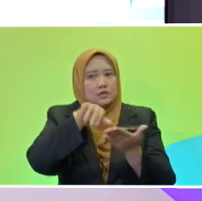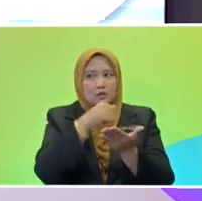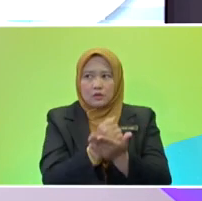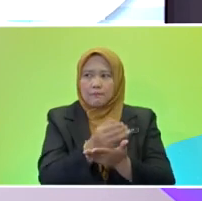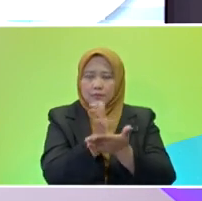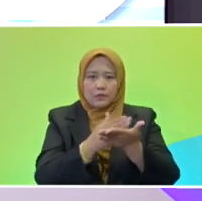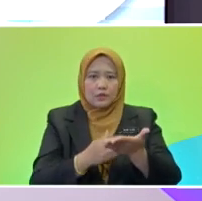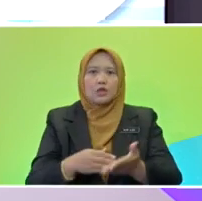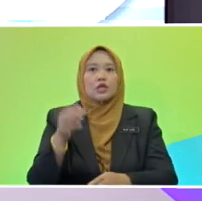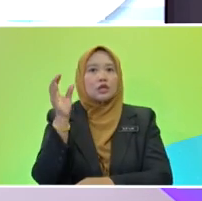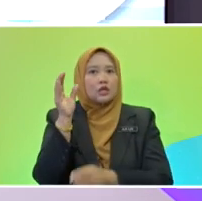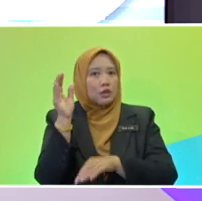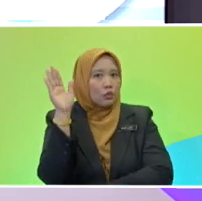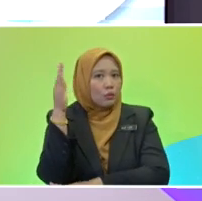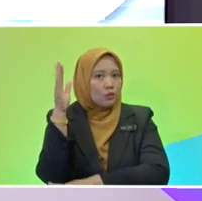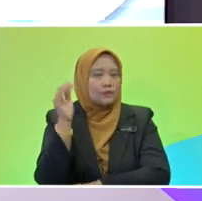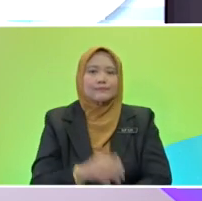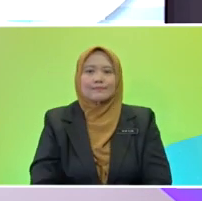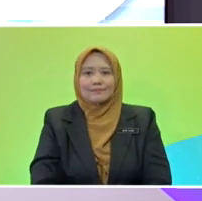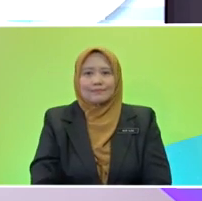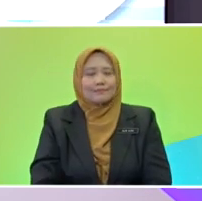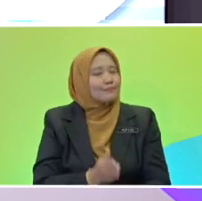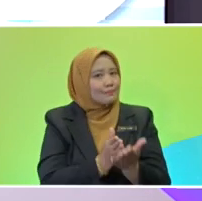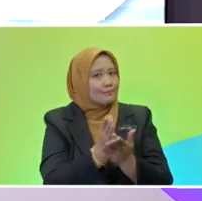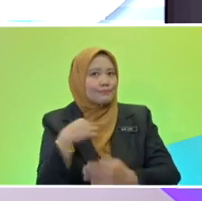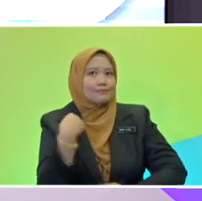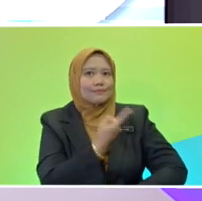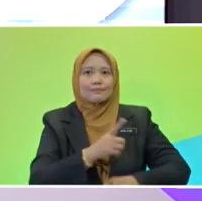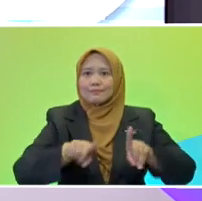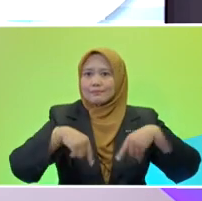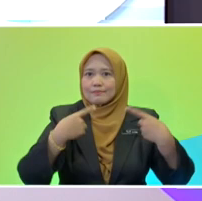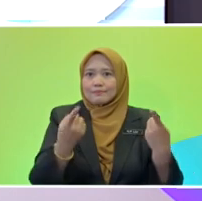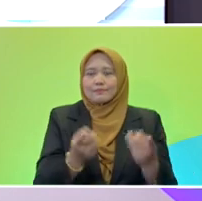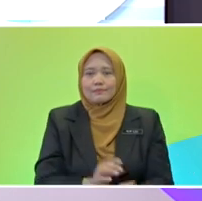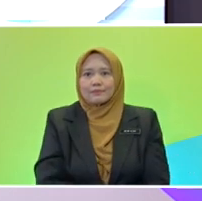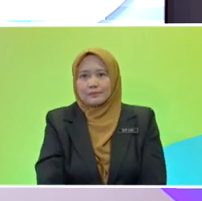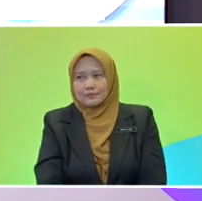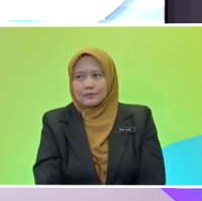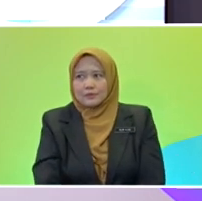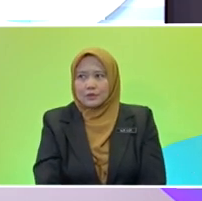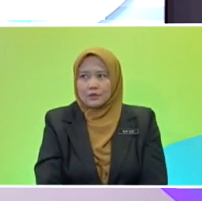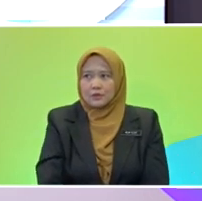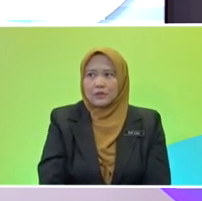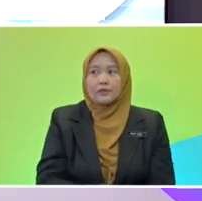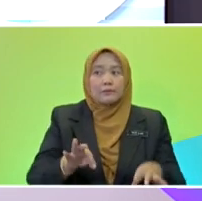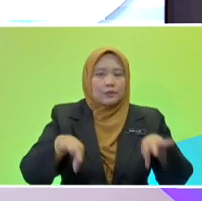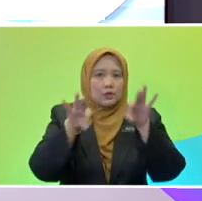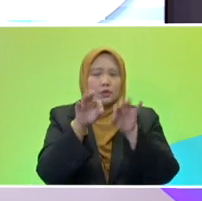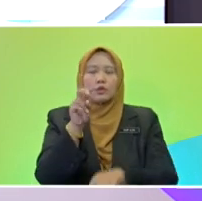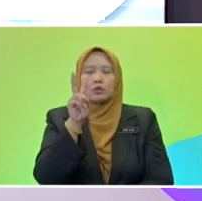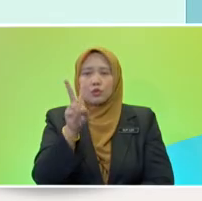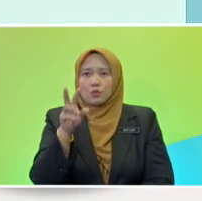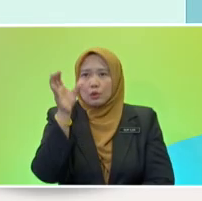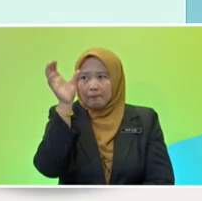seterusnya kita ingin pergi juga batang yaitu fungsi yang kedua takut kepentingan yang kedua adalah untuk